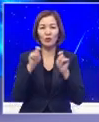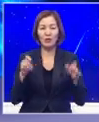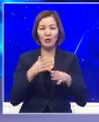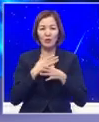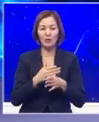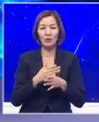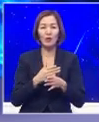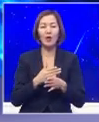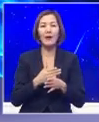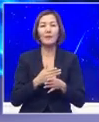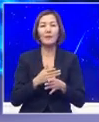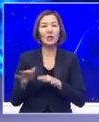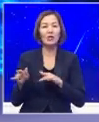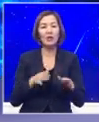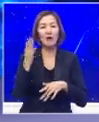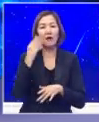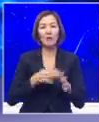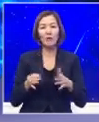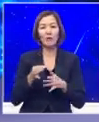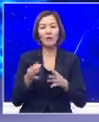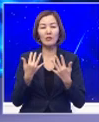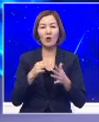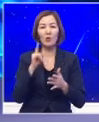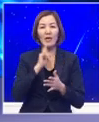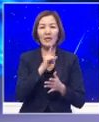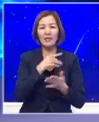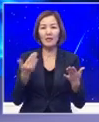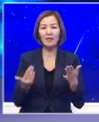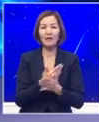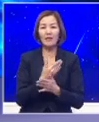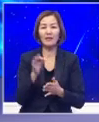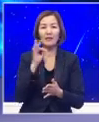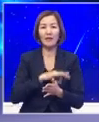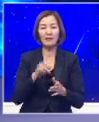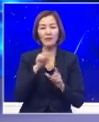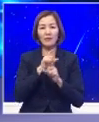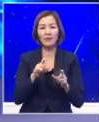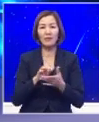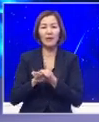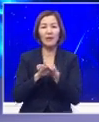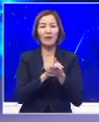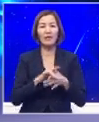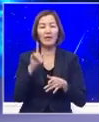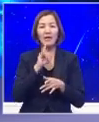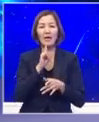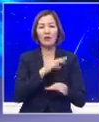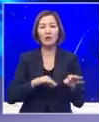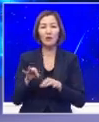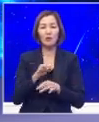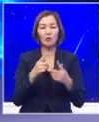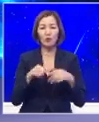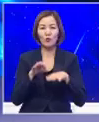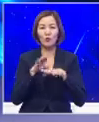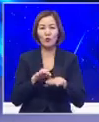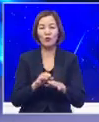септесу. Айта кетейік, аталған шараға Алматы облысының ауыл әйелдерінің инновация және табыс мектебінің берекелі әйел жобасы ұйытқы